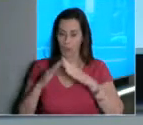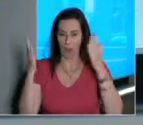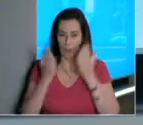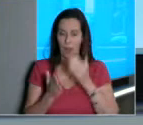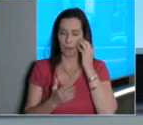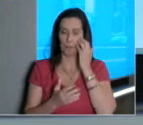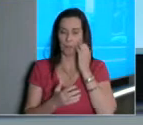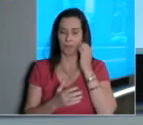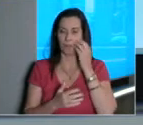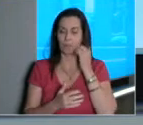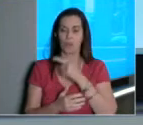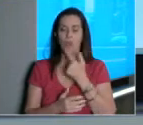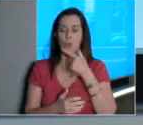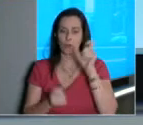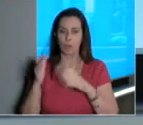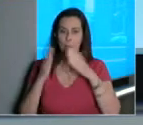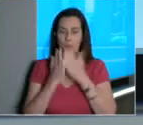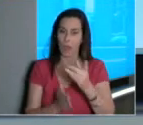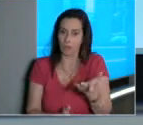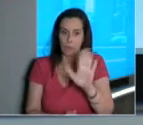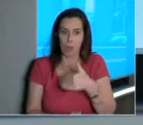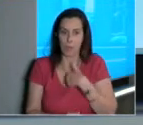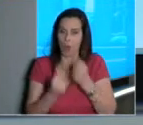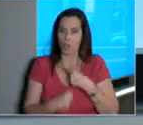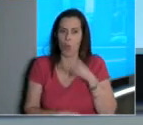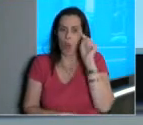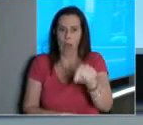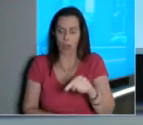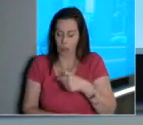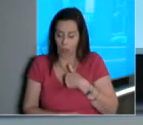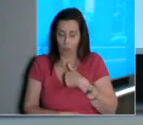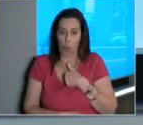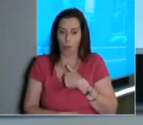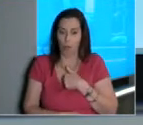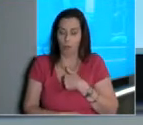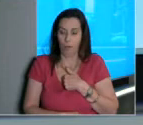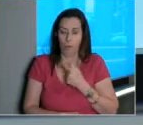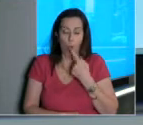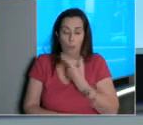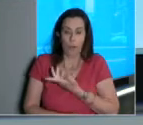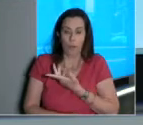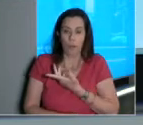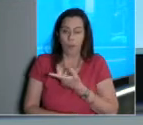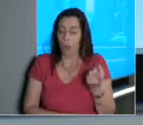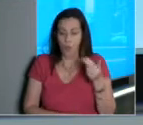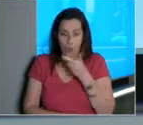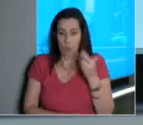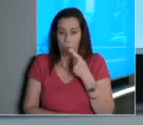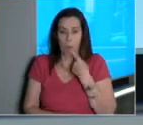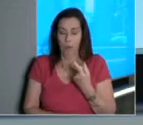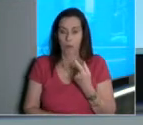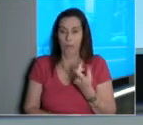בסרט שראינו של עידה, תשמעו, אתם גם ככה קשה לנו, אנחנו נמצאים שם, המסילות שמדברים כאן, דוקטור נוריאלי